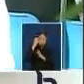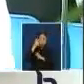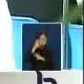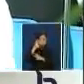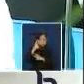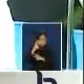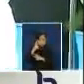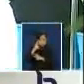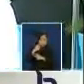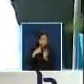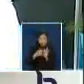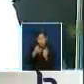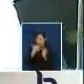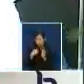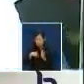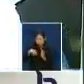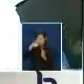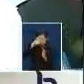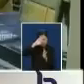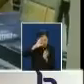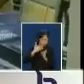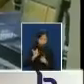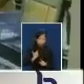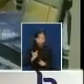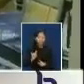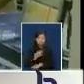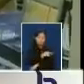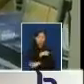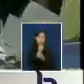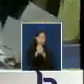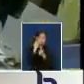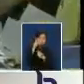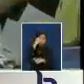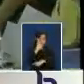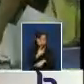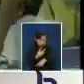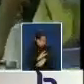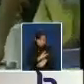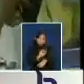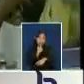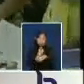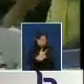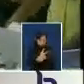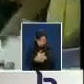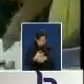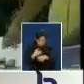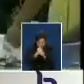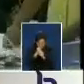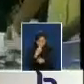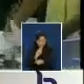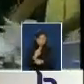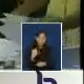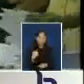ม่ได้เนี่ยควรจะไปพบแพทย์ค่ะและอาจจะเป็นต้องเจาะเลือดค่ะ เพราะสาเหตุของไข้เลือดออกก็คือจากดูที่เราทราบๆกันนะในแง่ของการป้